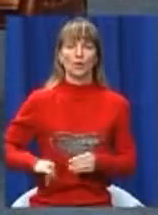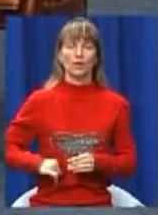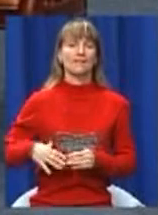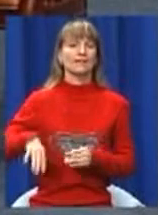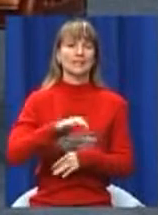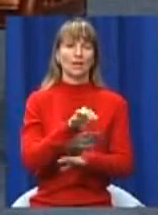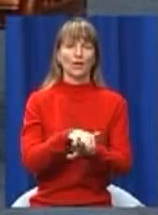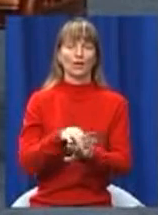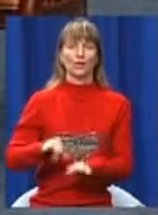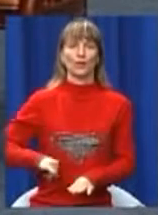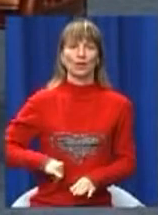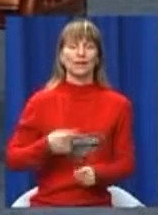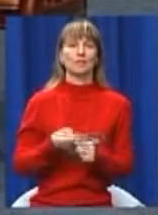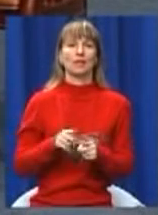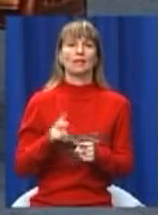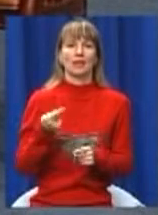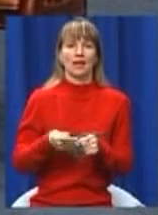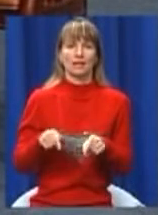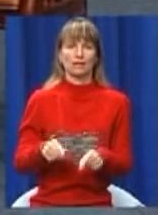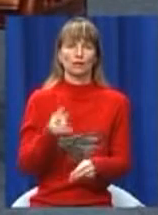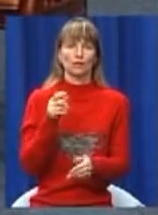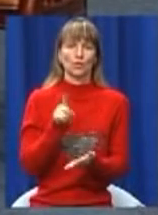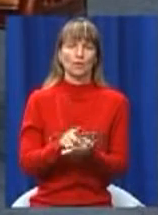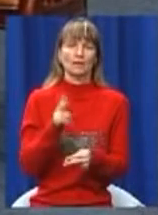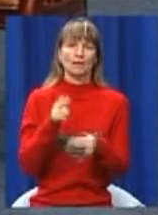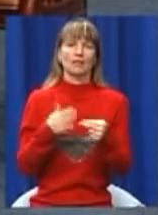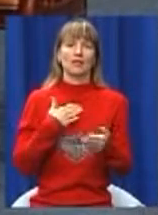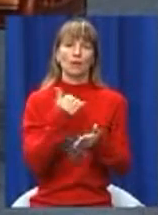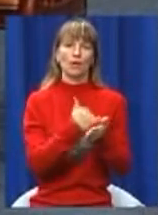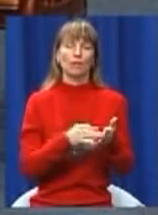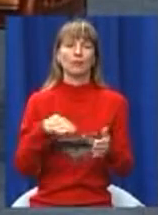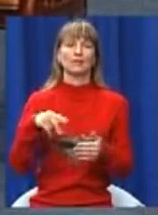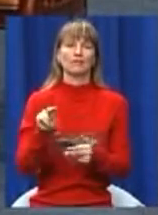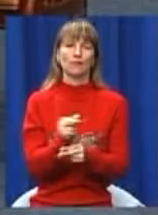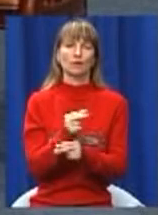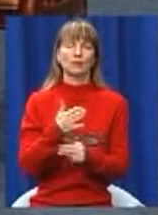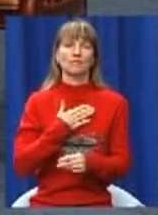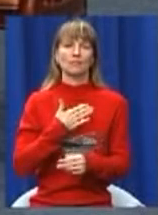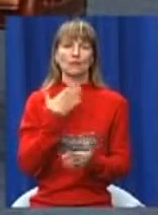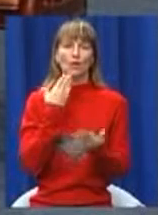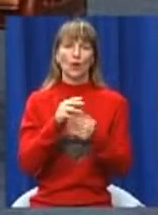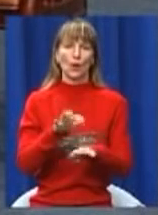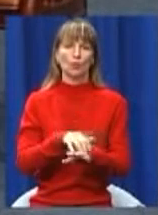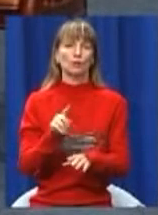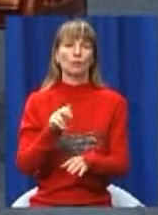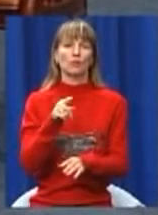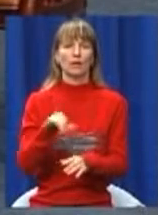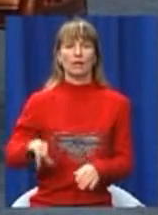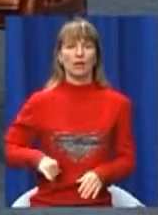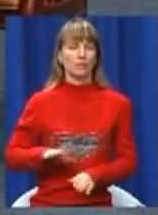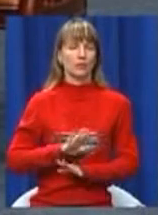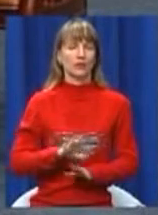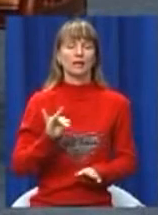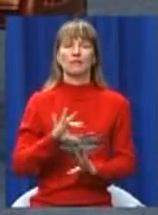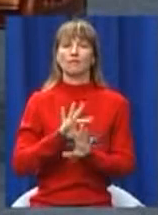Всі коти-бешкетники. Ну, тож, на цьому ми маємо завершувати нашу програму. Іти виховувати своїх котиків, щоб вони не бешкетували